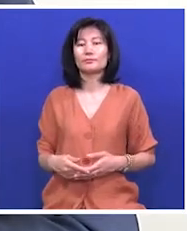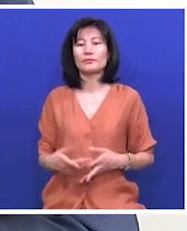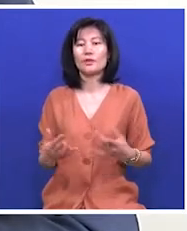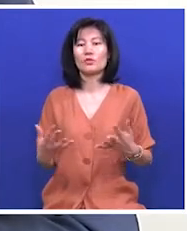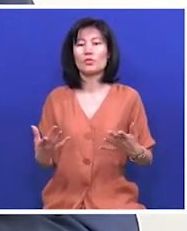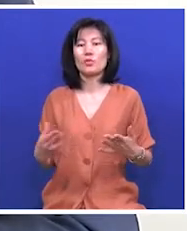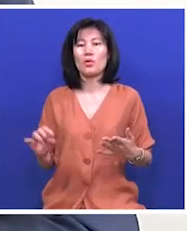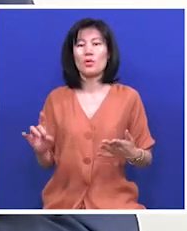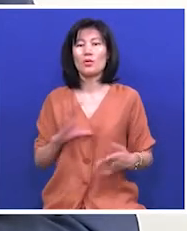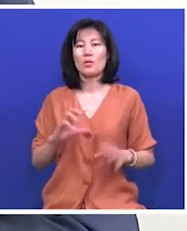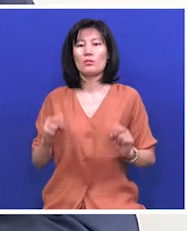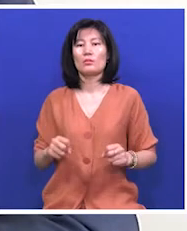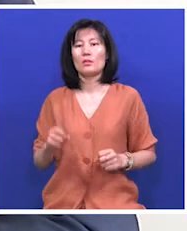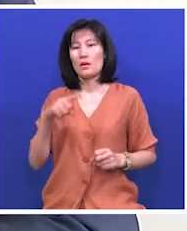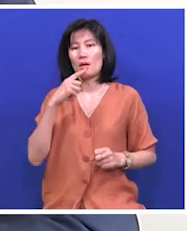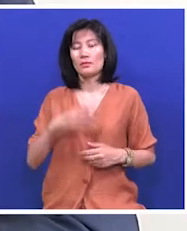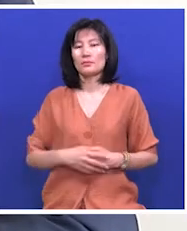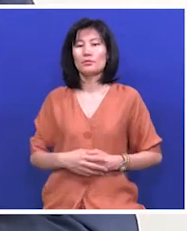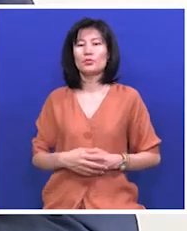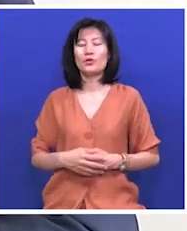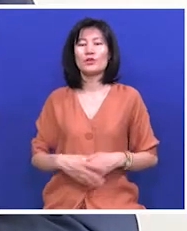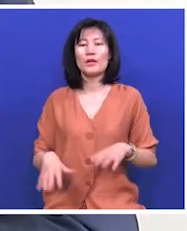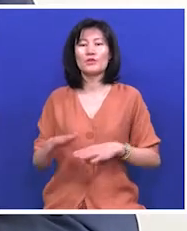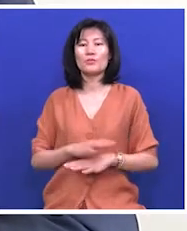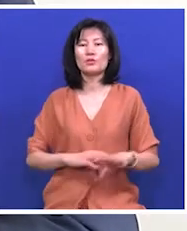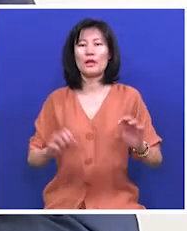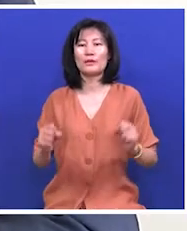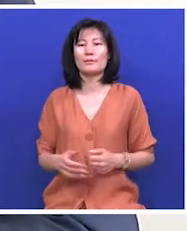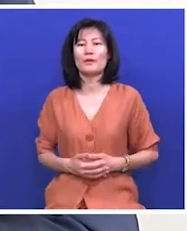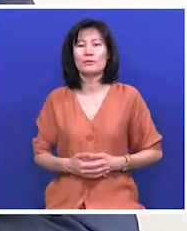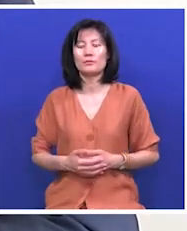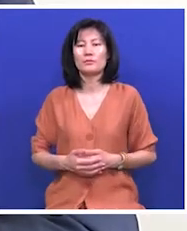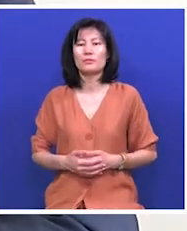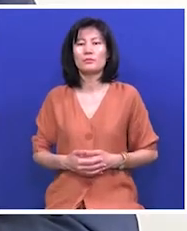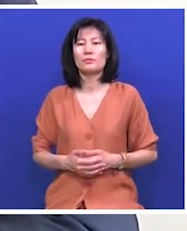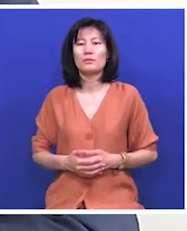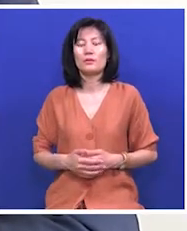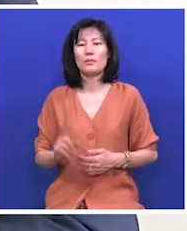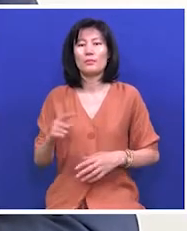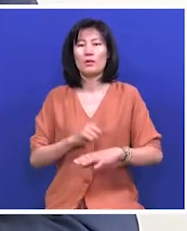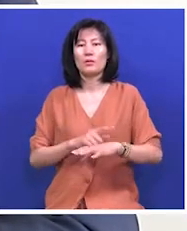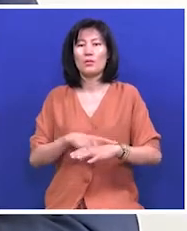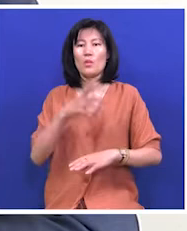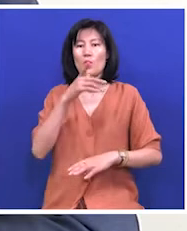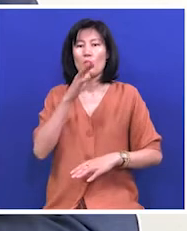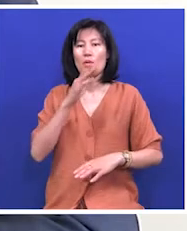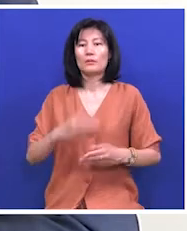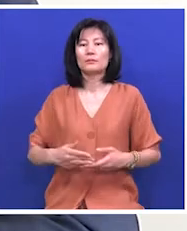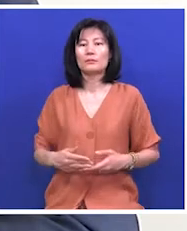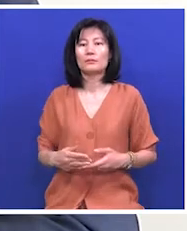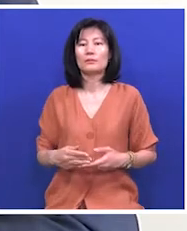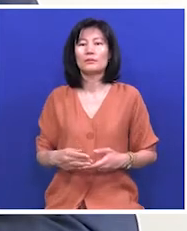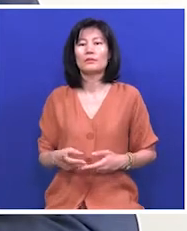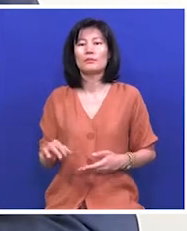юридическое лицо деп айтамыз. Сонда жарықсыз қалған бізге есеп беріледі. Бір сағаттың ішінде егер